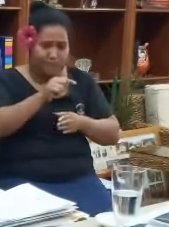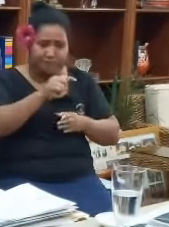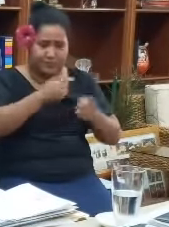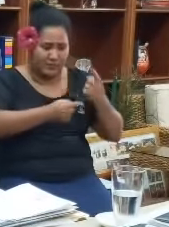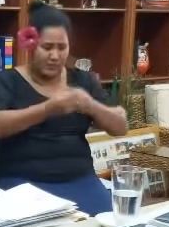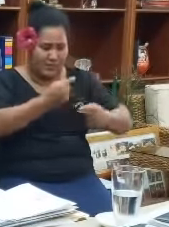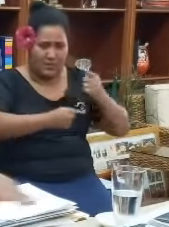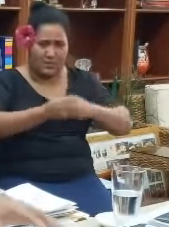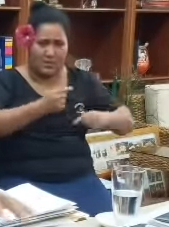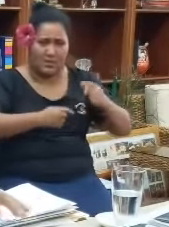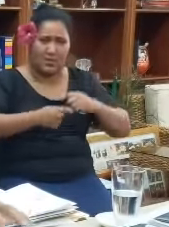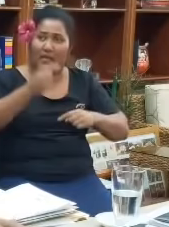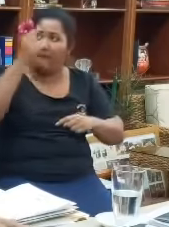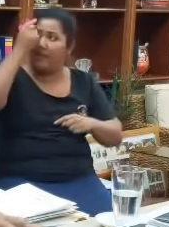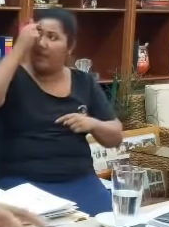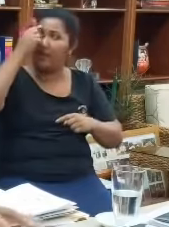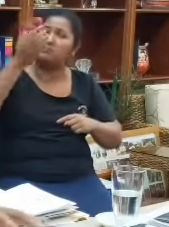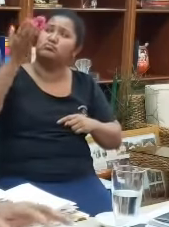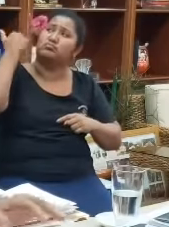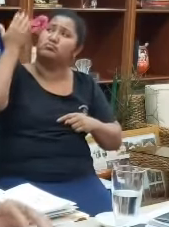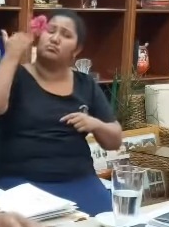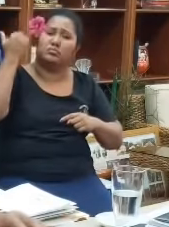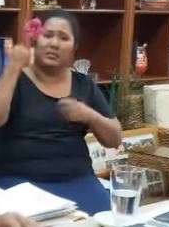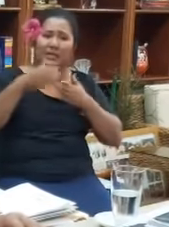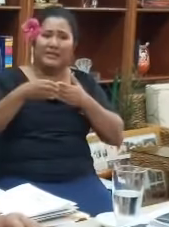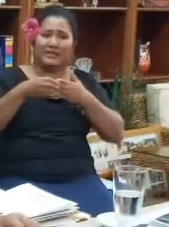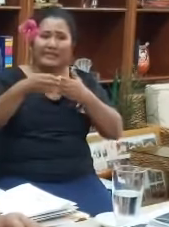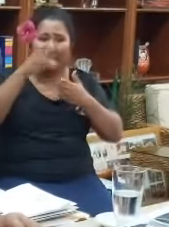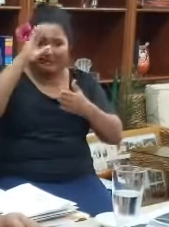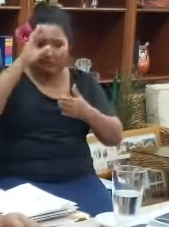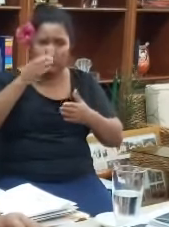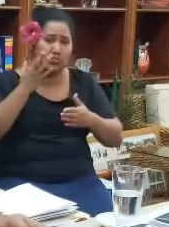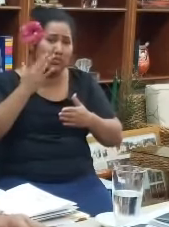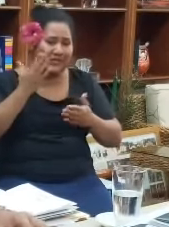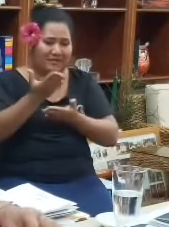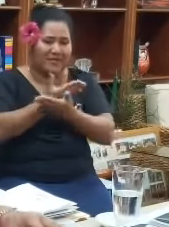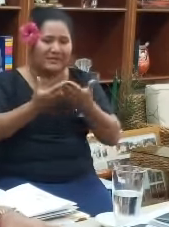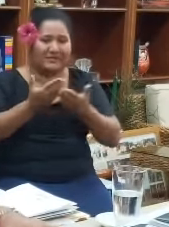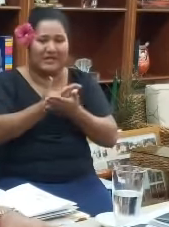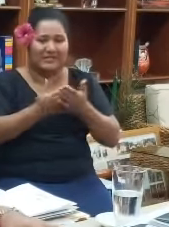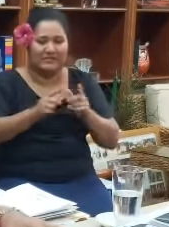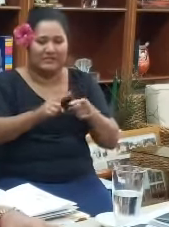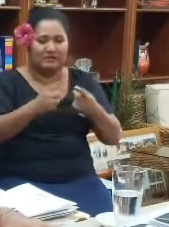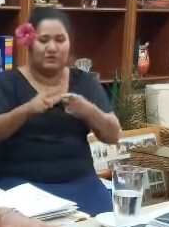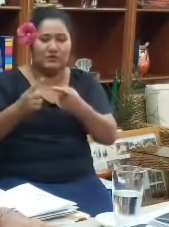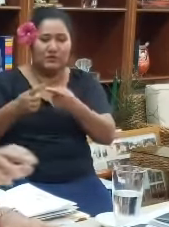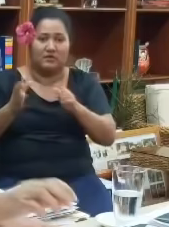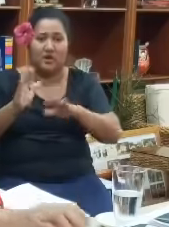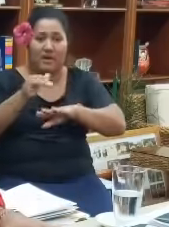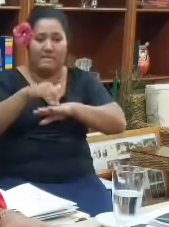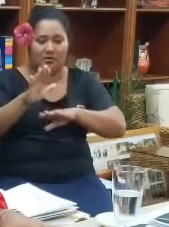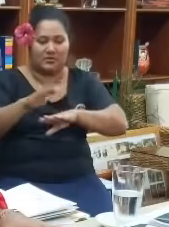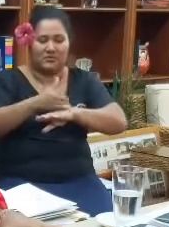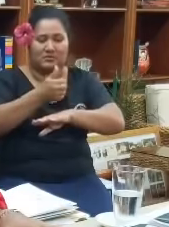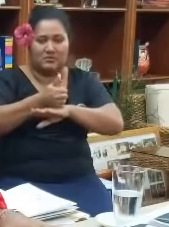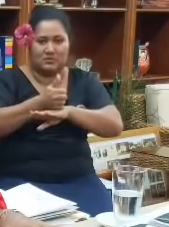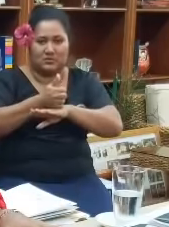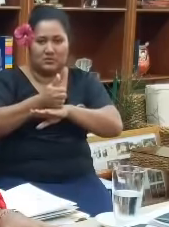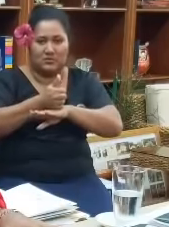je suis là, je suis là, je suis là, je suis là, je suis là, je suis là. Mais je suis là, je suis là.